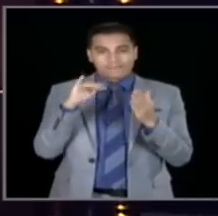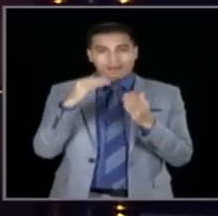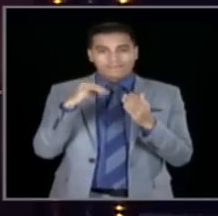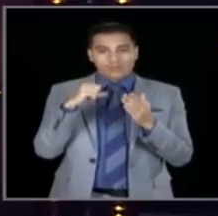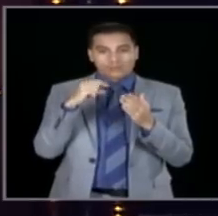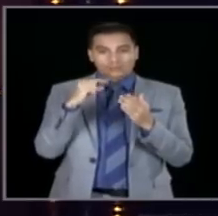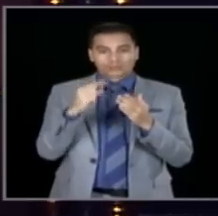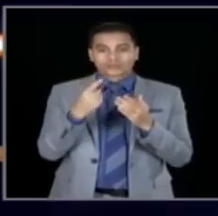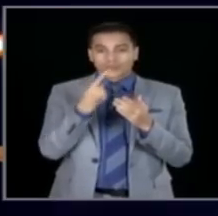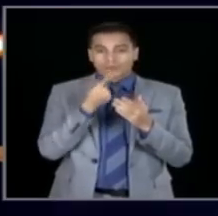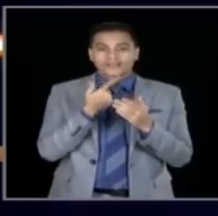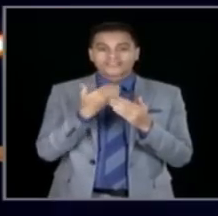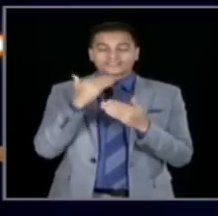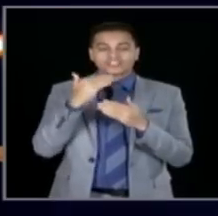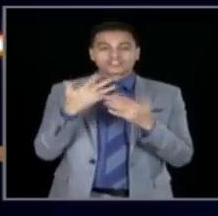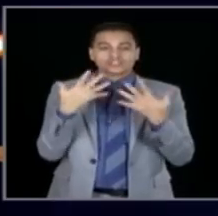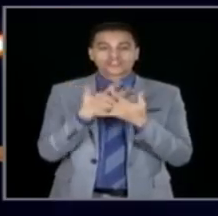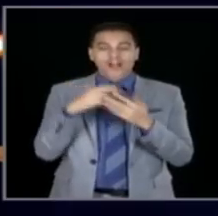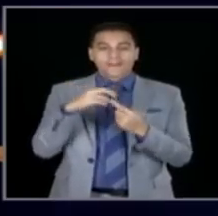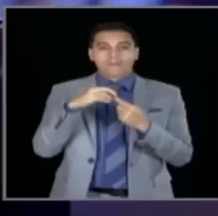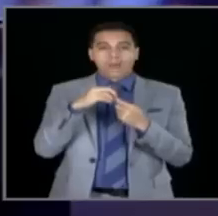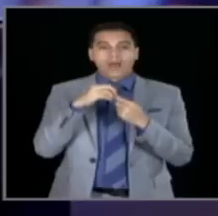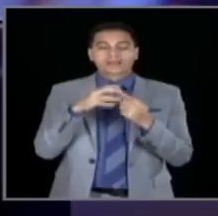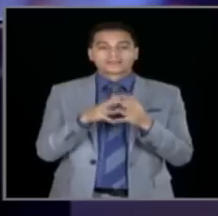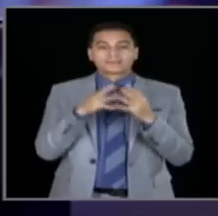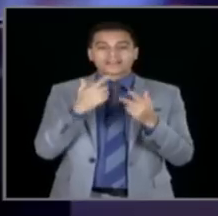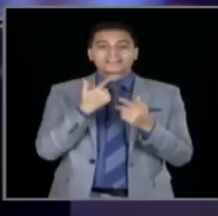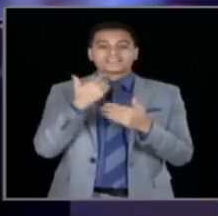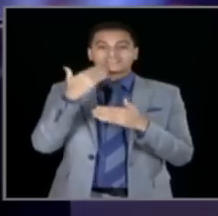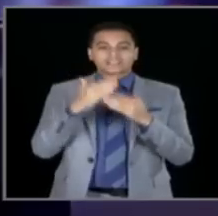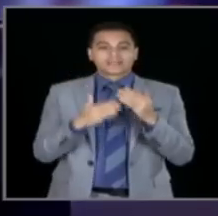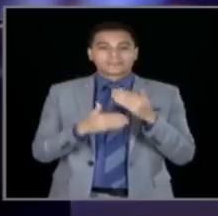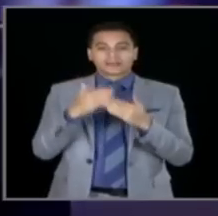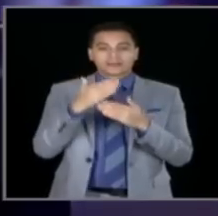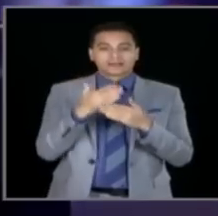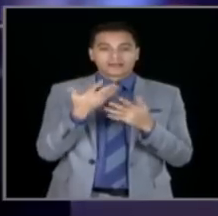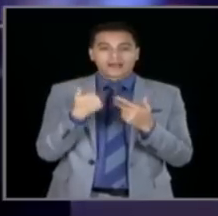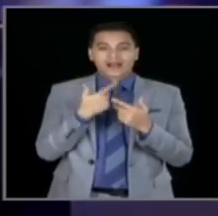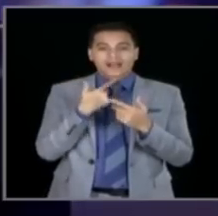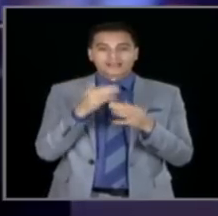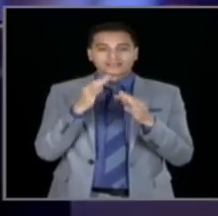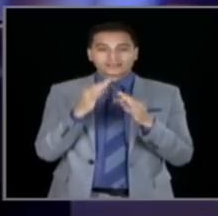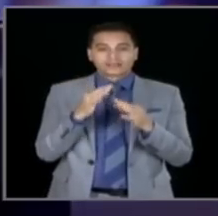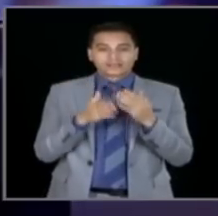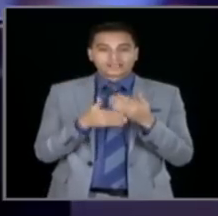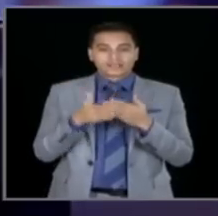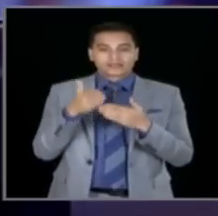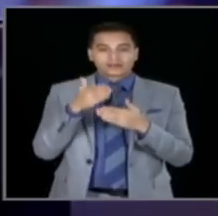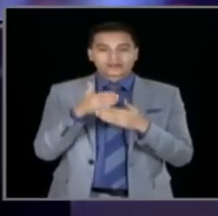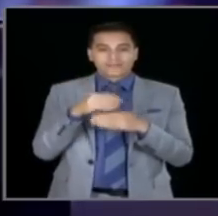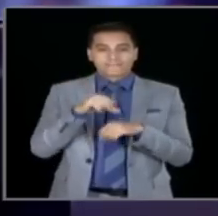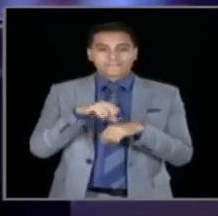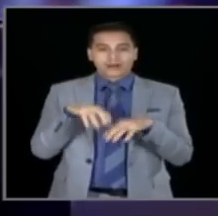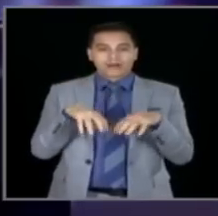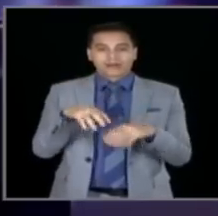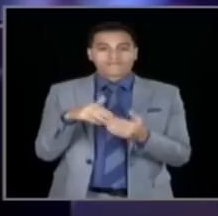إزيك حضرتك؟ عايز يبقى عندك شركة مقاولات كبيرة، عايز تبني إيه؟ عايز أبني طبعاً أعمر يعني المناطق اللي هي